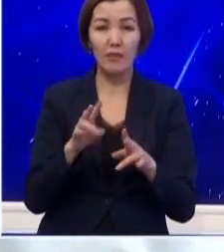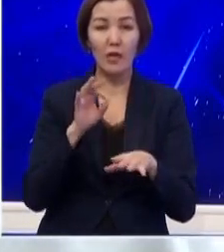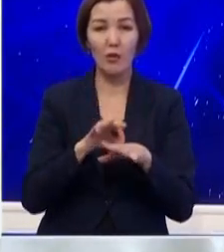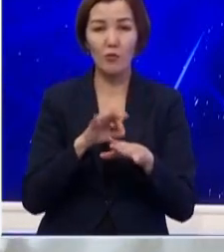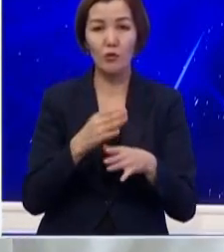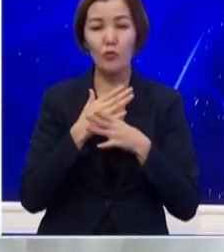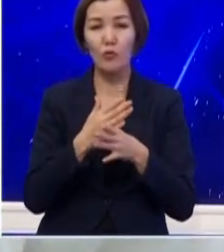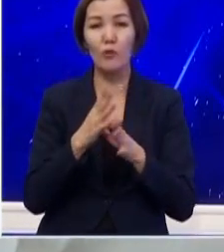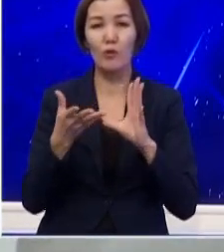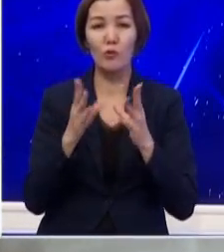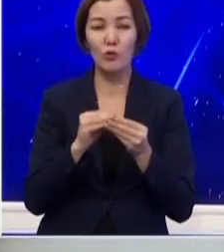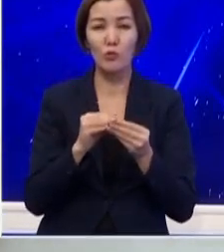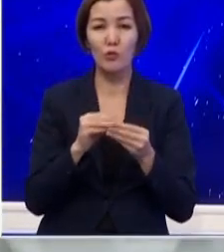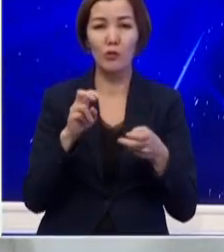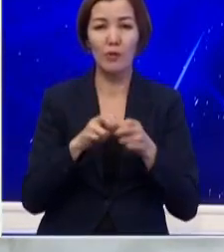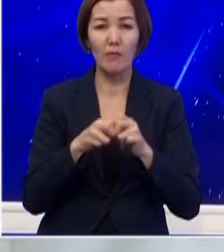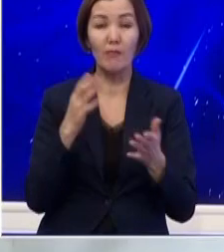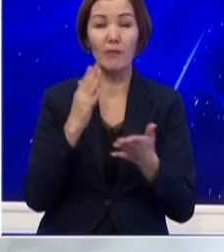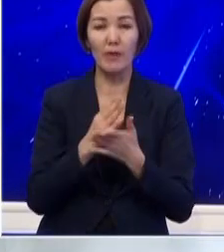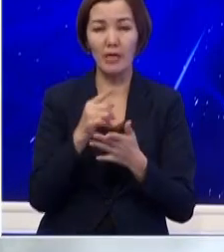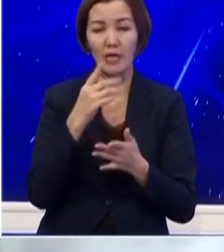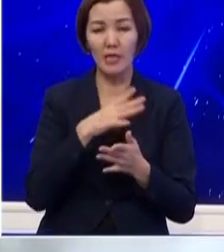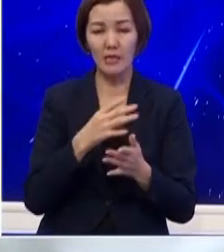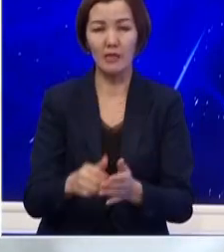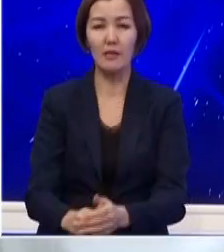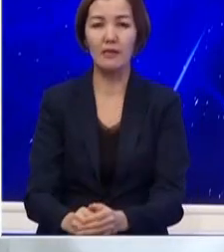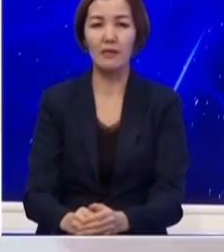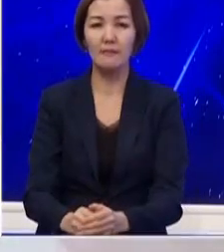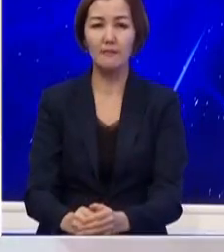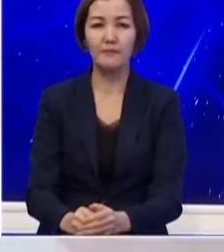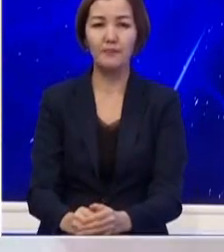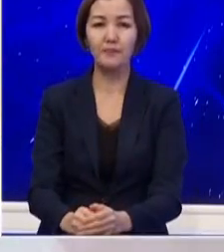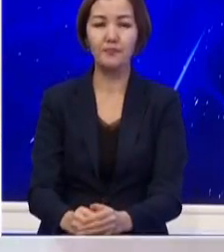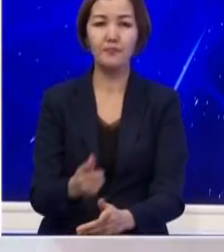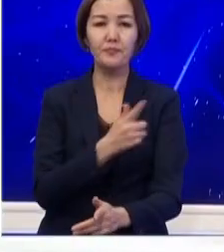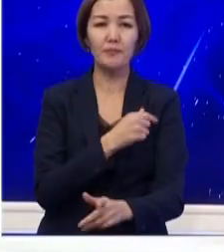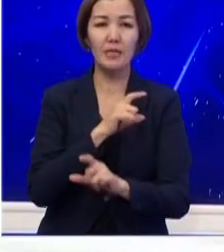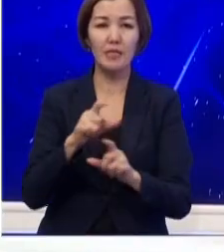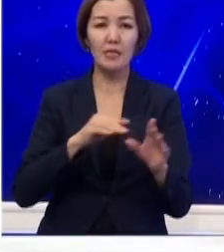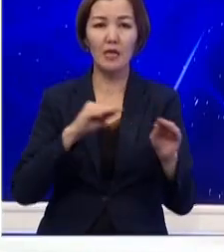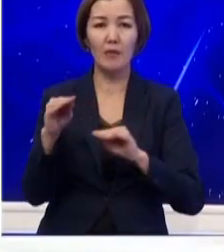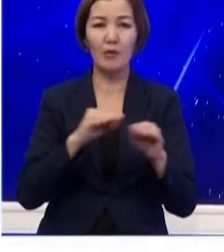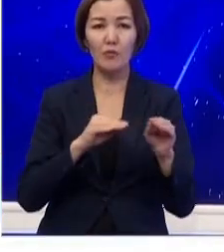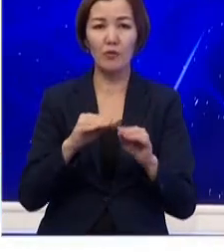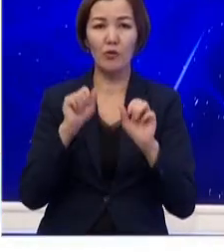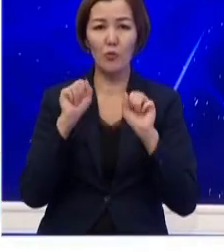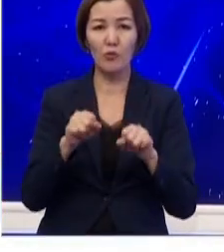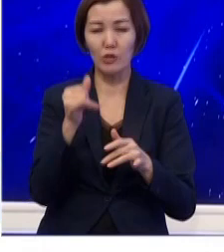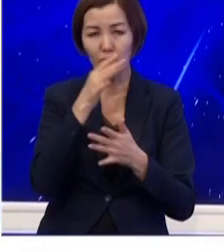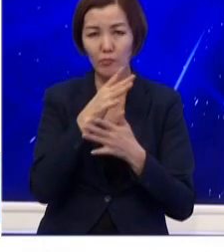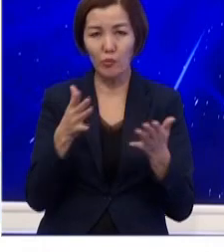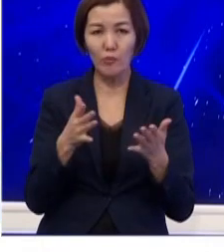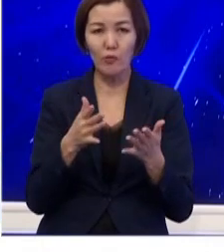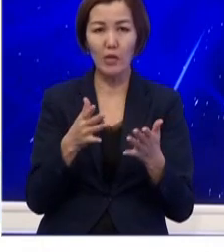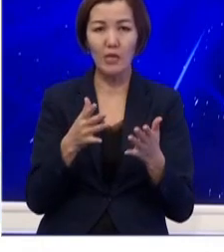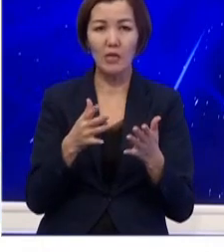науқастарға көмек көрсету бойынша проблемалардың көп екенін де жасырмайды. Медициналық жабдыққа қол жетімділіктің болмауына,